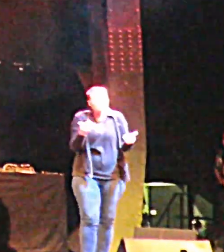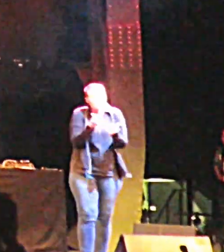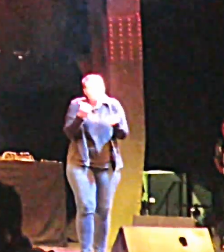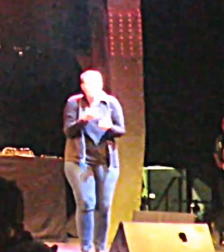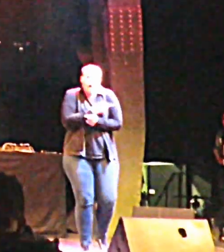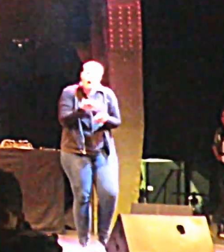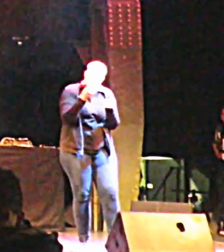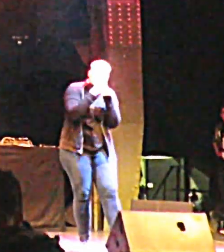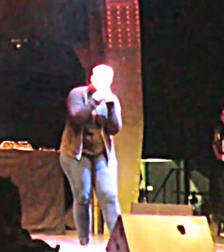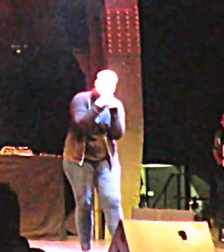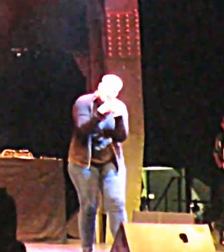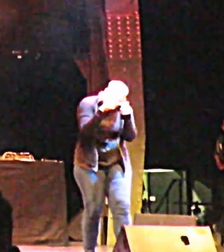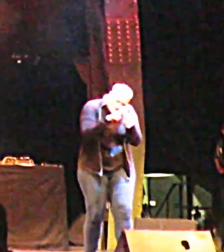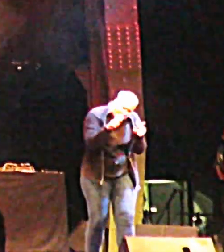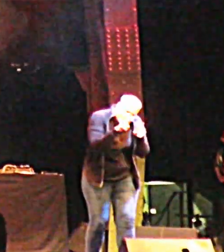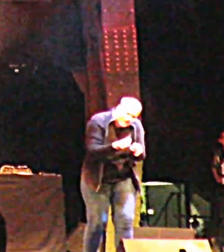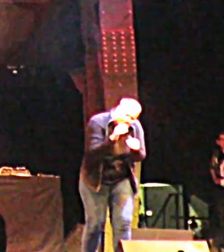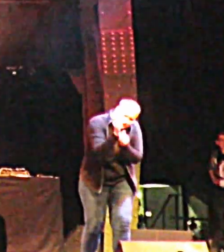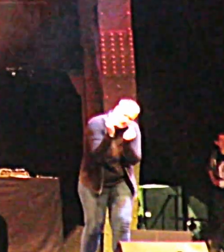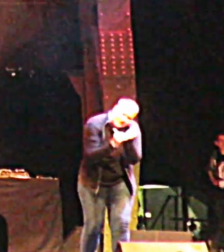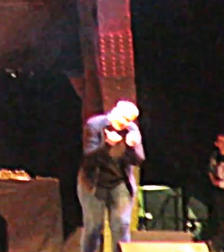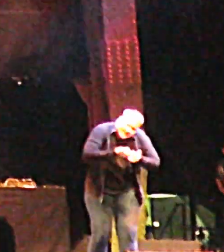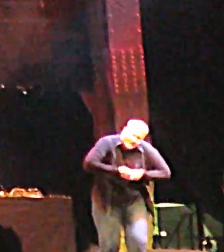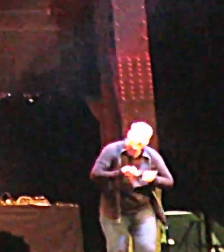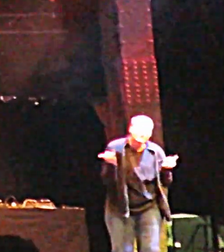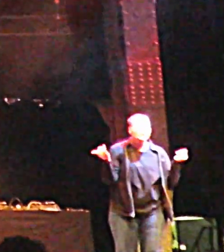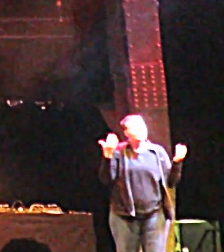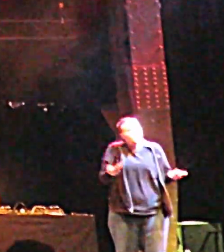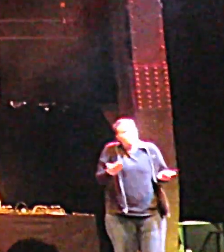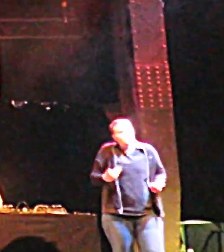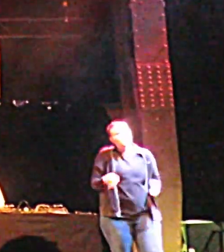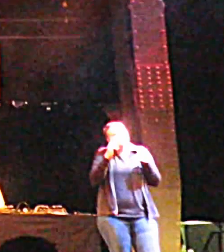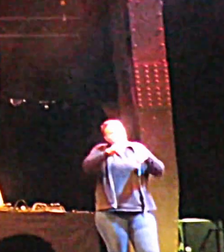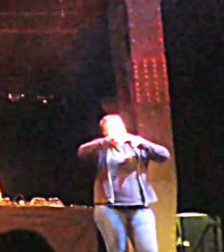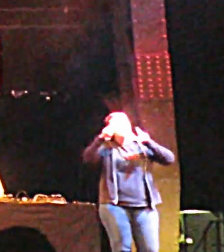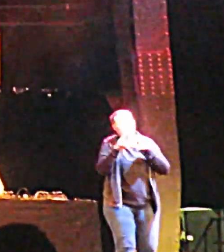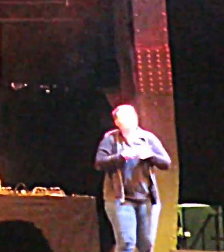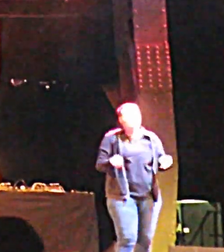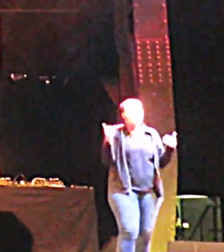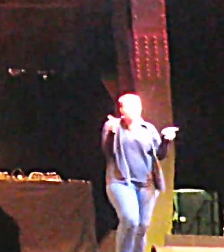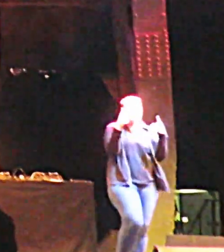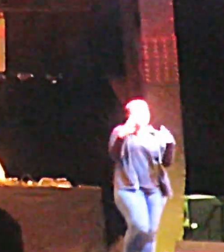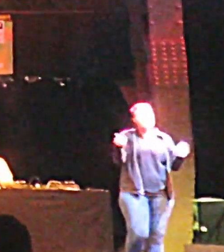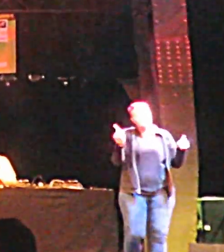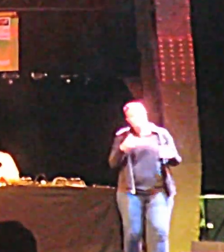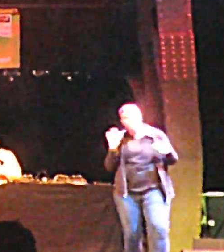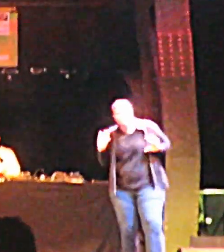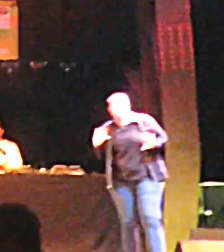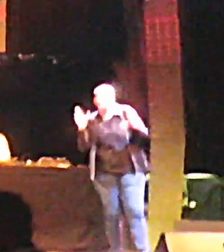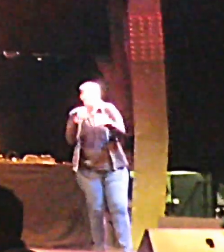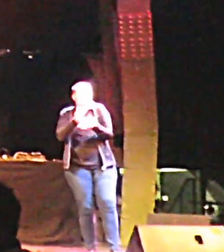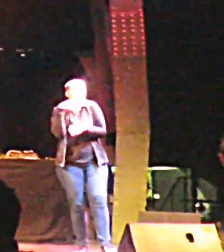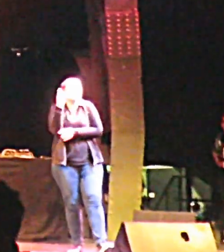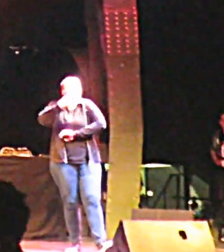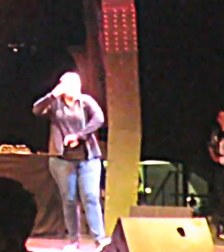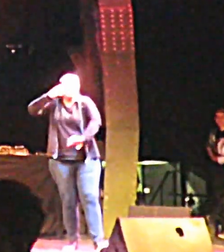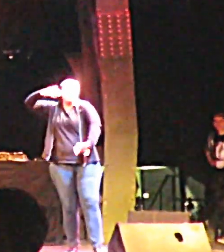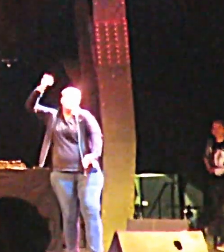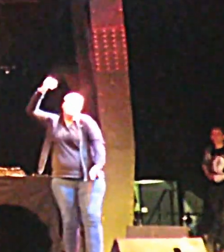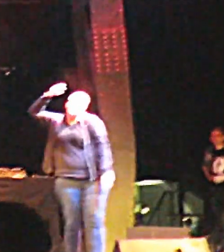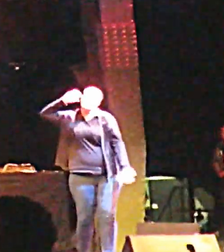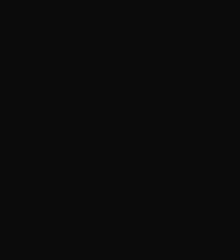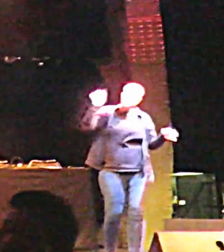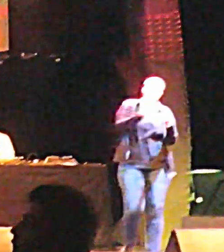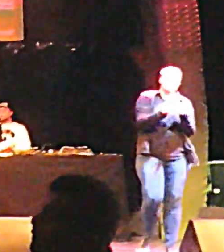Kryptographie. Im Rahmen der internationalen Hiphop-Musik. Bei das Verschlüsselungsverfahren unserer armen Praktik. Armungslos in